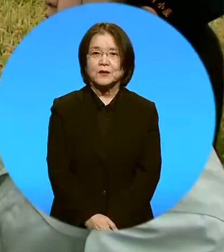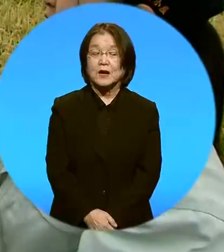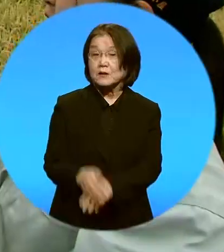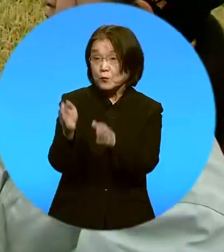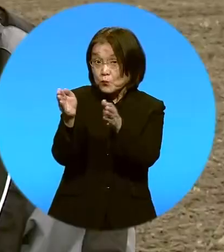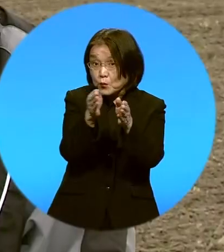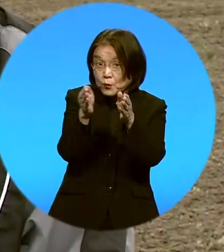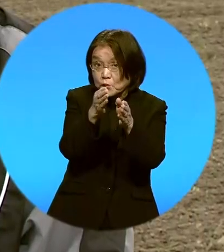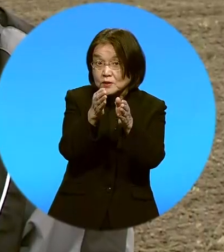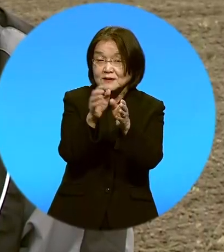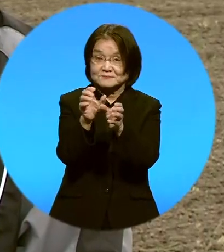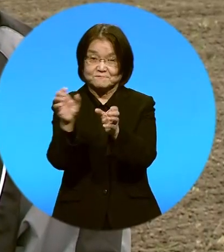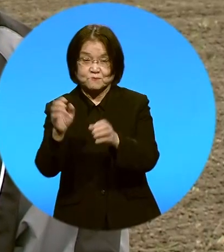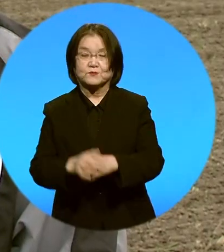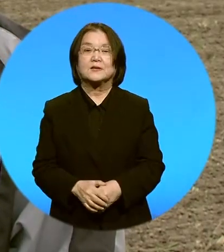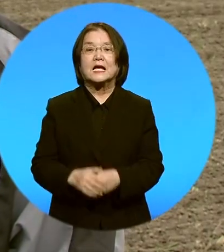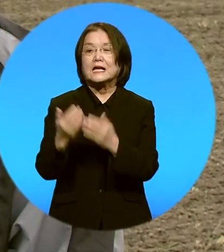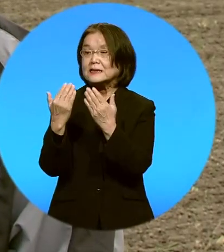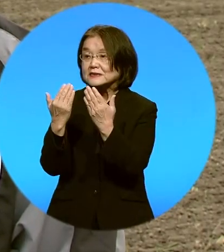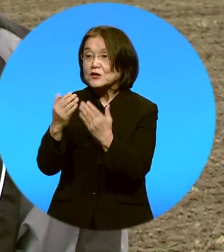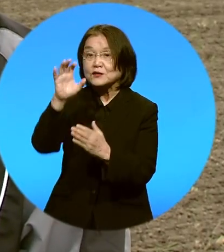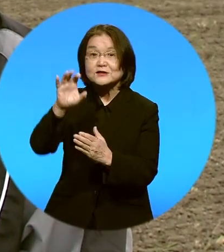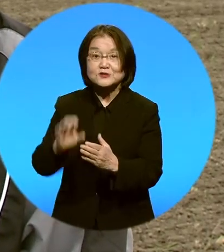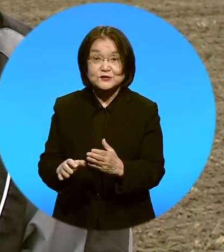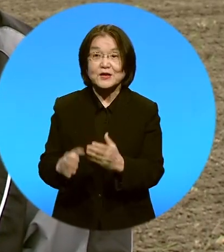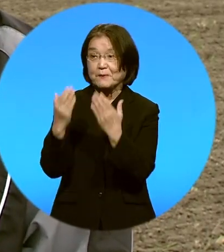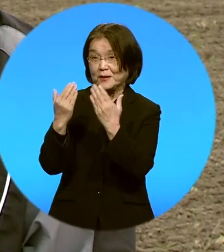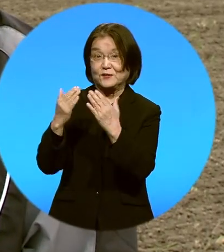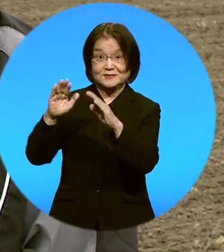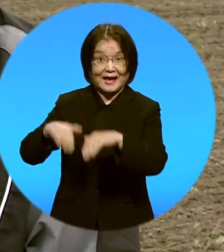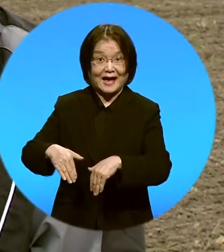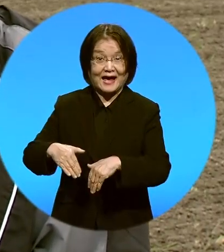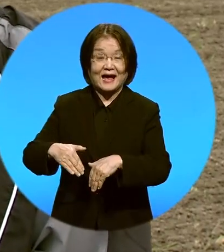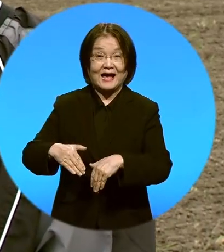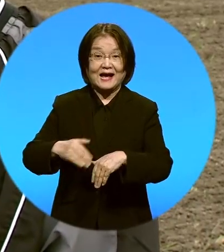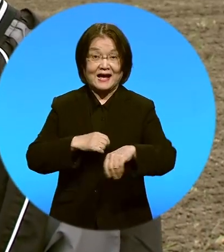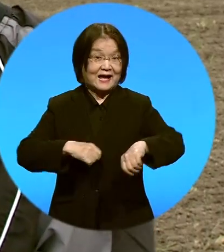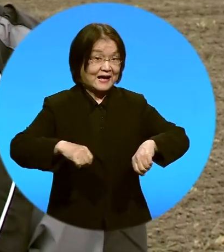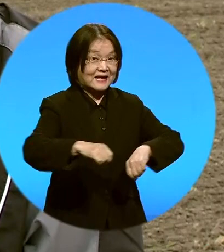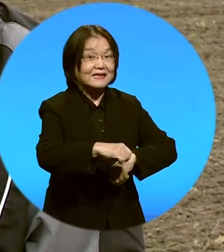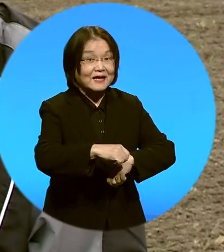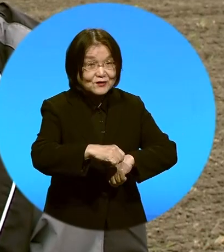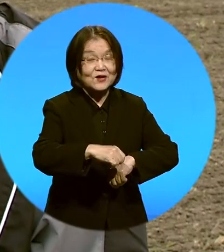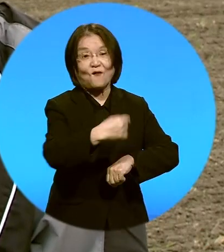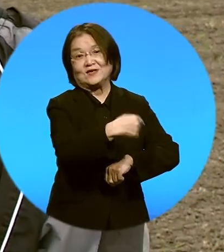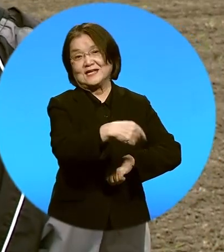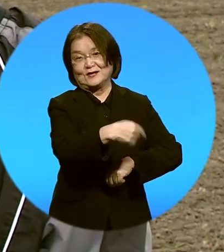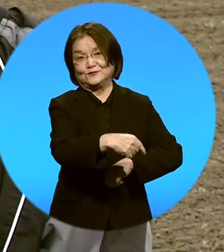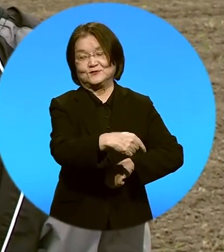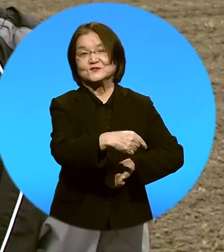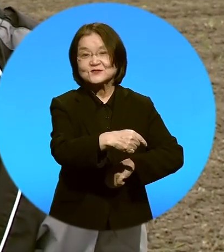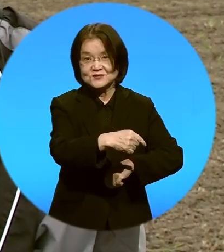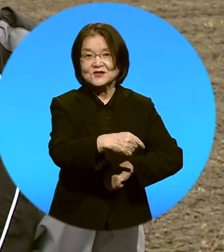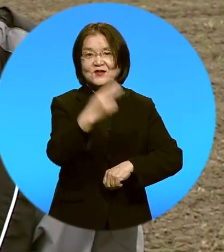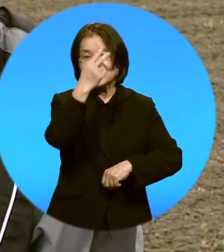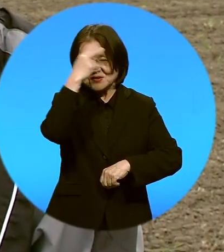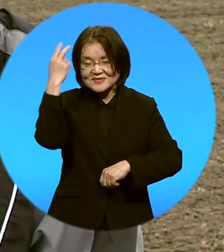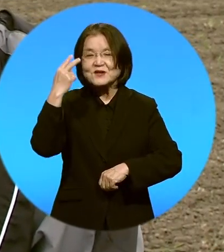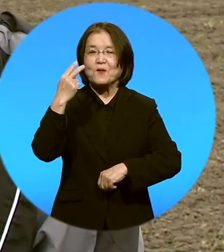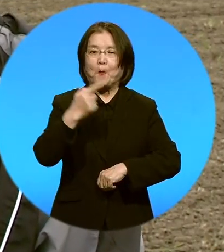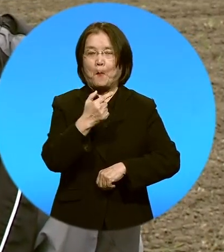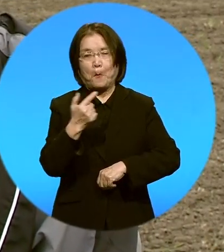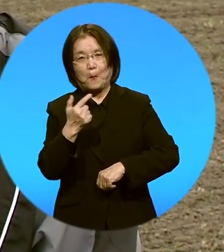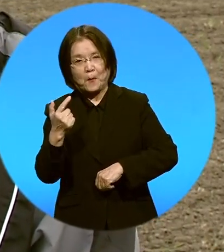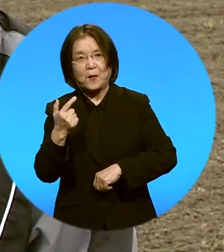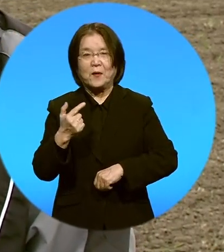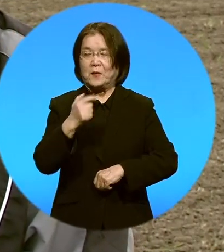て 授業や実習で学んだことを今度はアウトプットするっていうことで高校生にはかなり勉